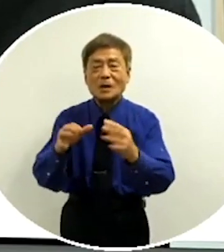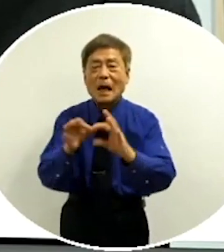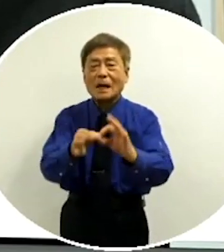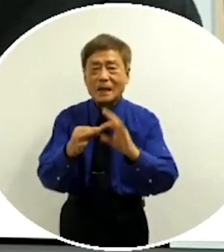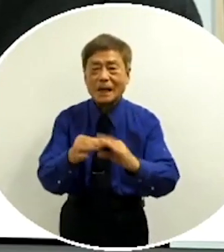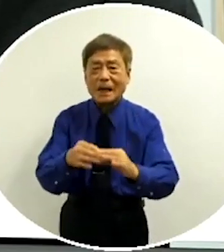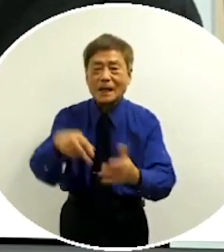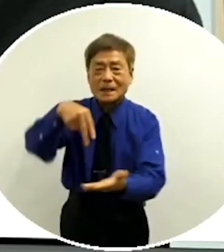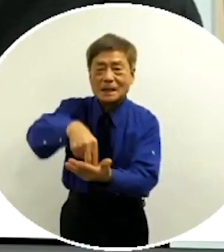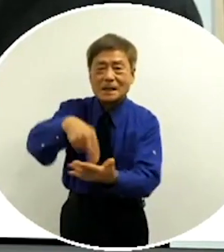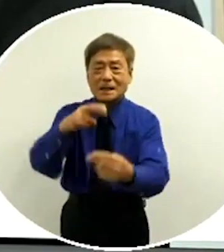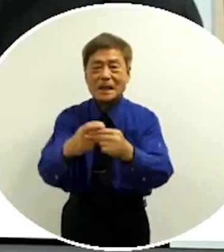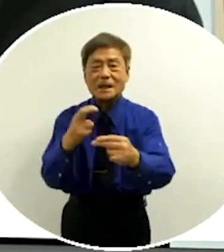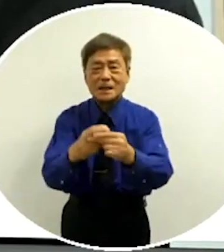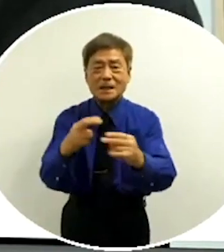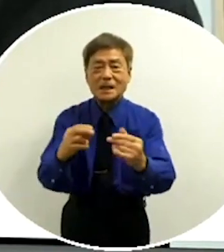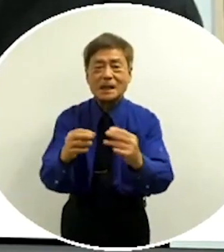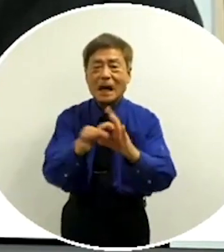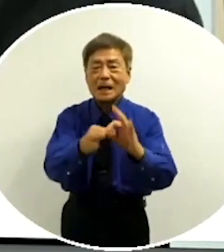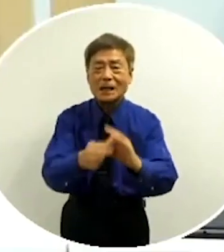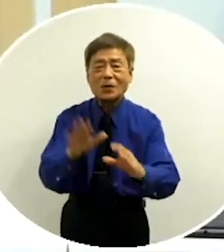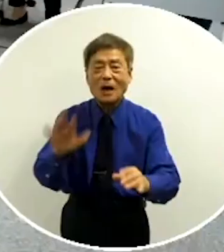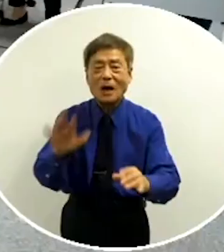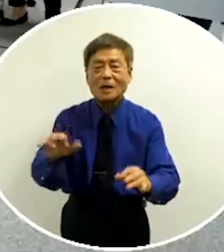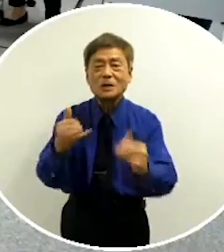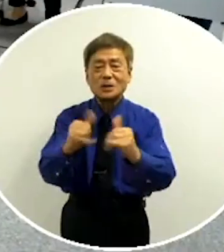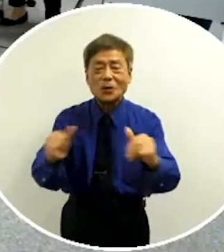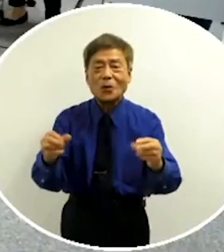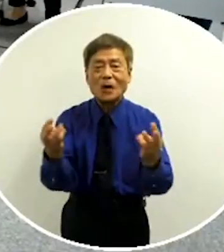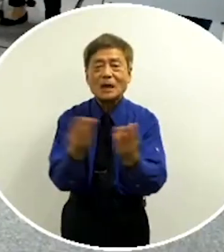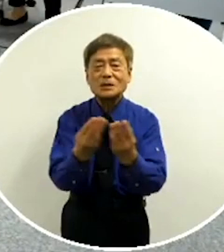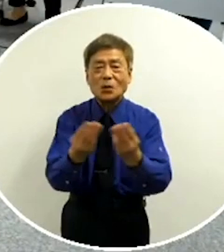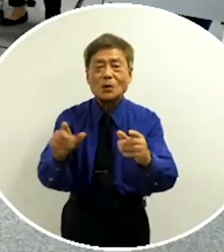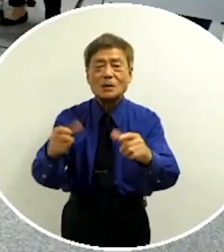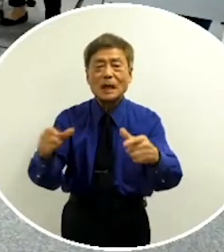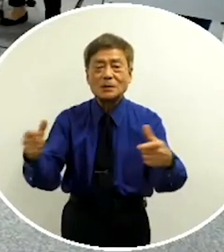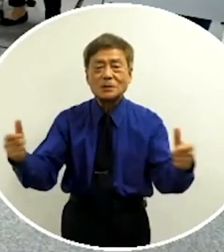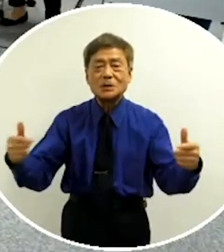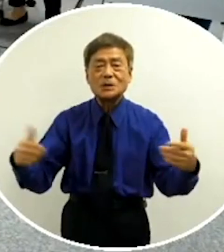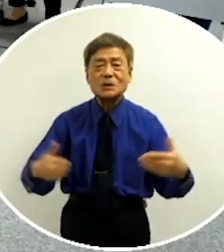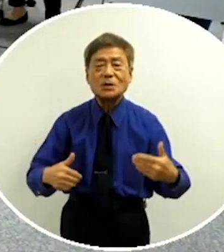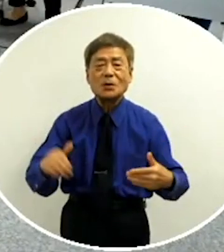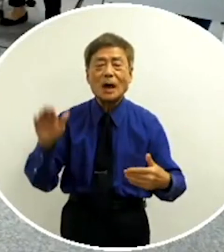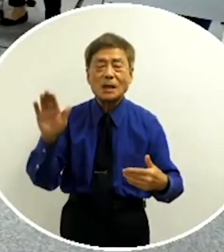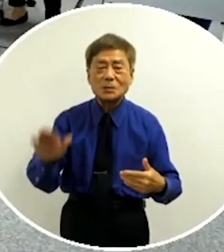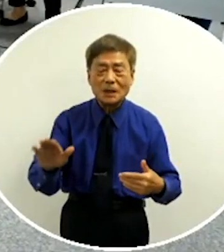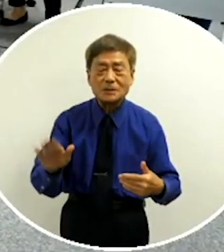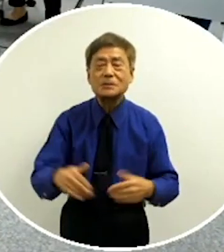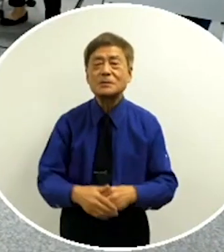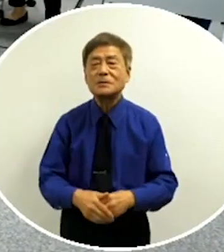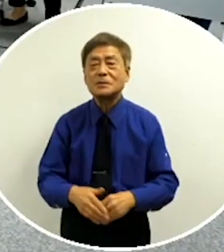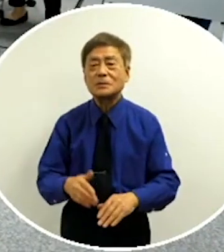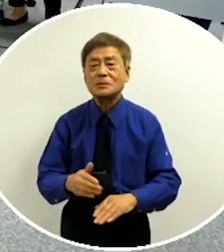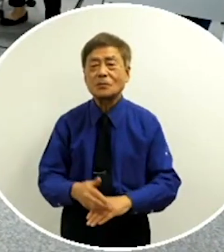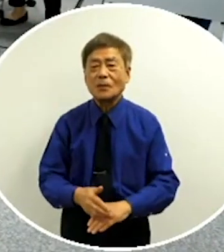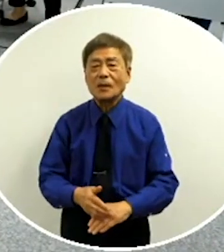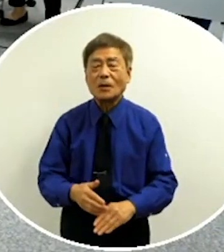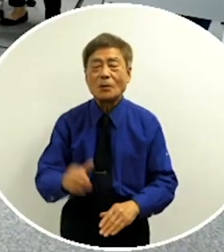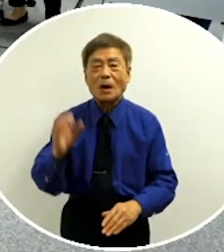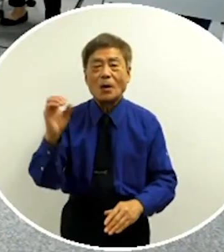だと思っていますはいありがとうございましたでは桜咲くお願いしますはいありがとうございます